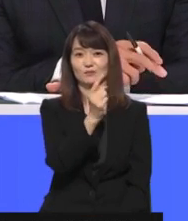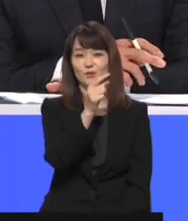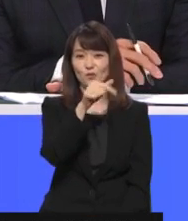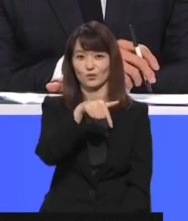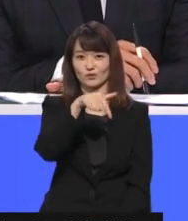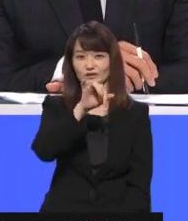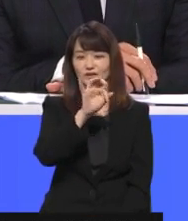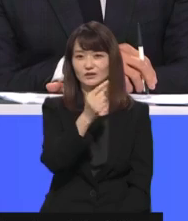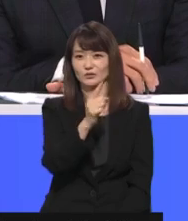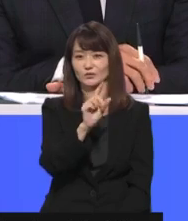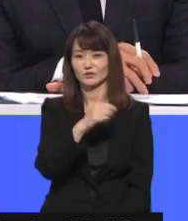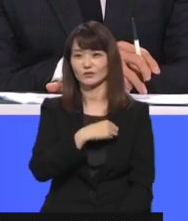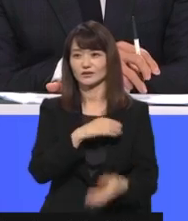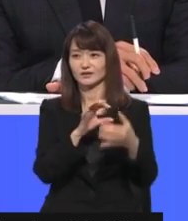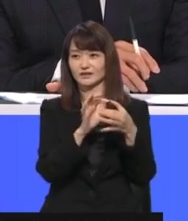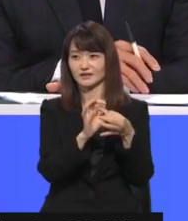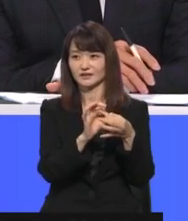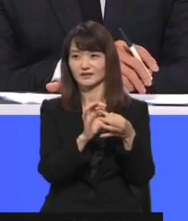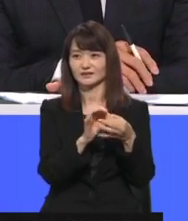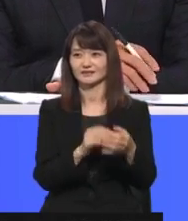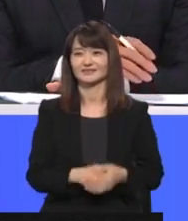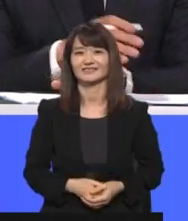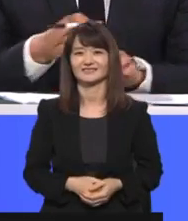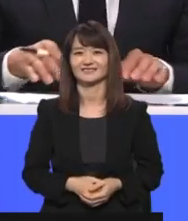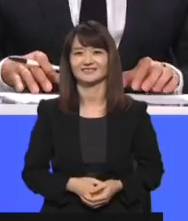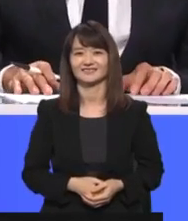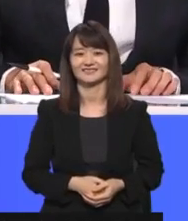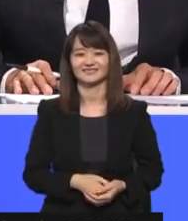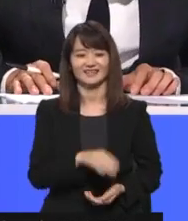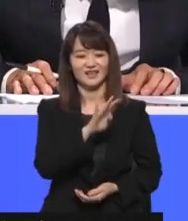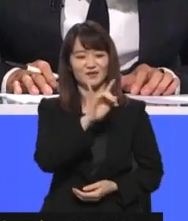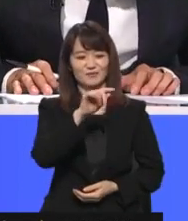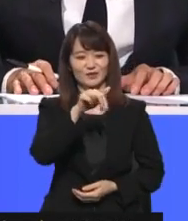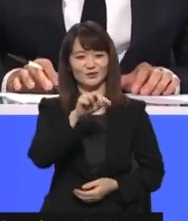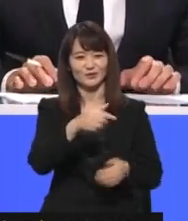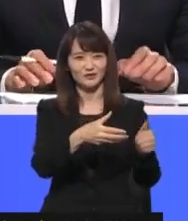있습니다 4 백종원 님이 폐 너무나 옷이랍니다 봤다